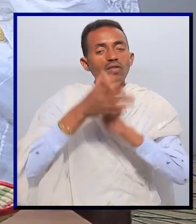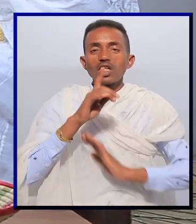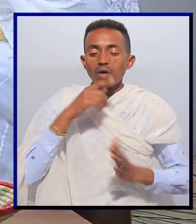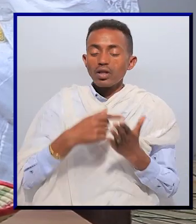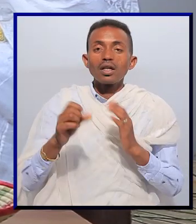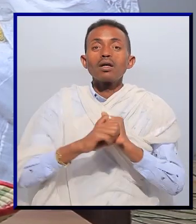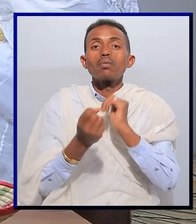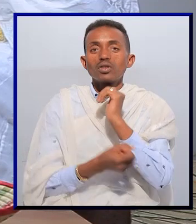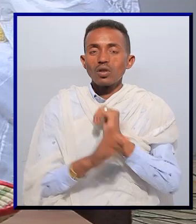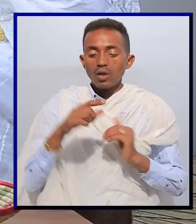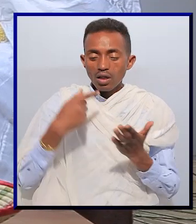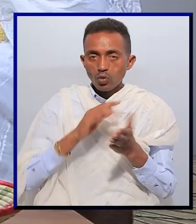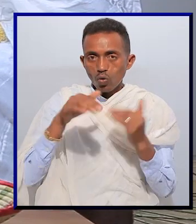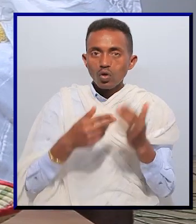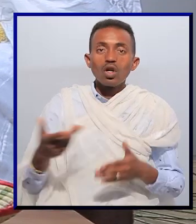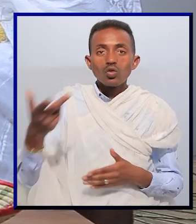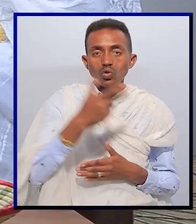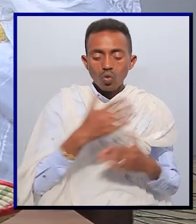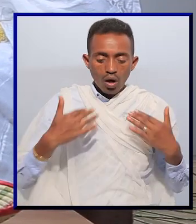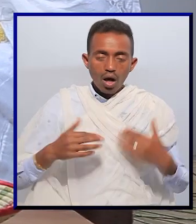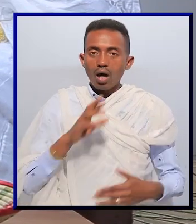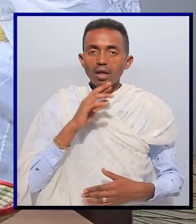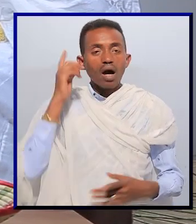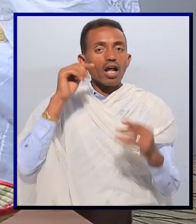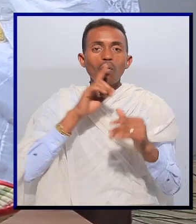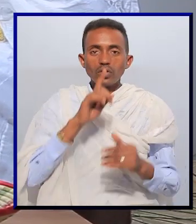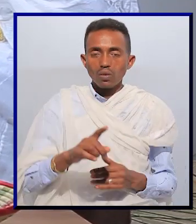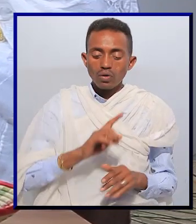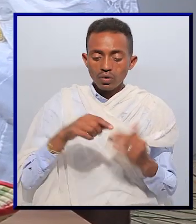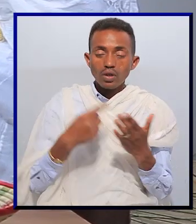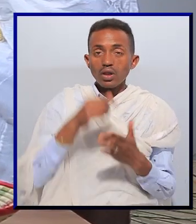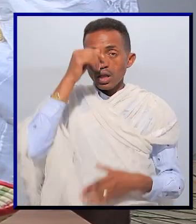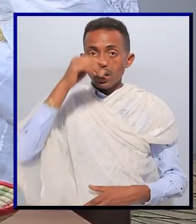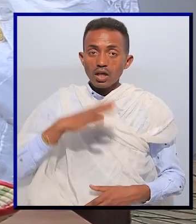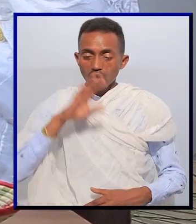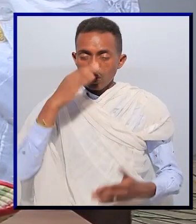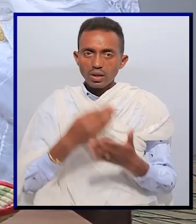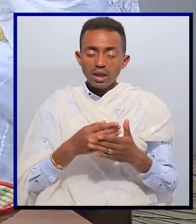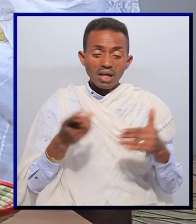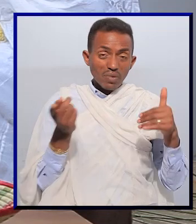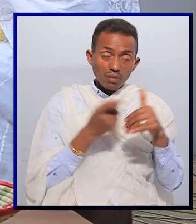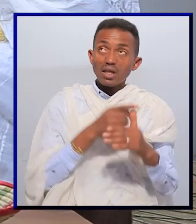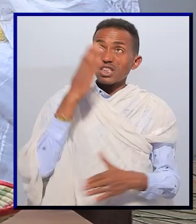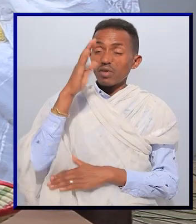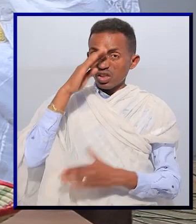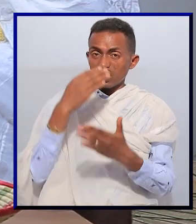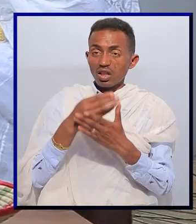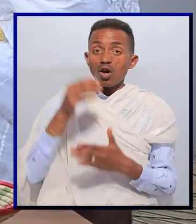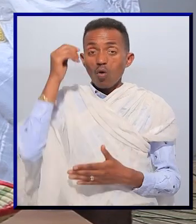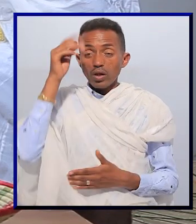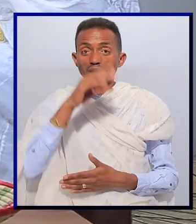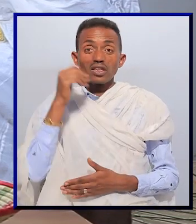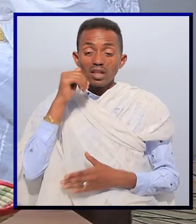ለሶስቱ ዓላማዎች ነው። ስለዚህ የሰው ልጅ መጀመሪያ እግዚአብሔር ሰውን ሲፈጥር ወንድና ሴት አድርጎ እኮ የተለያየ ጾታ እንዲኖራቸው